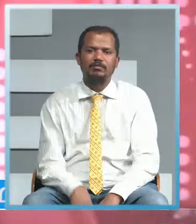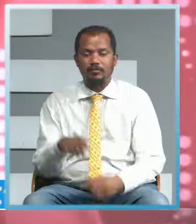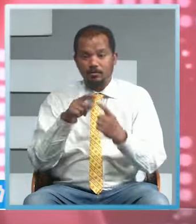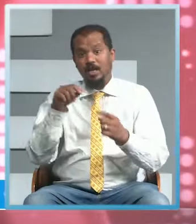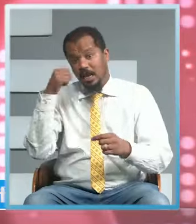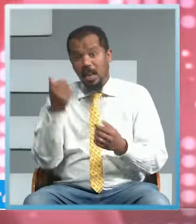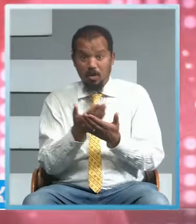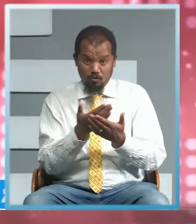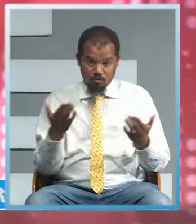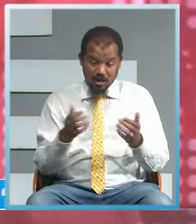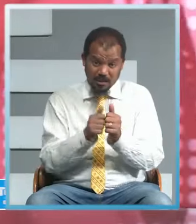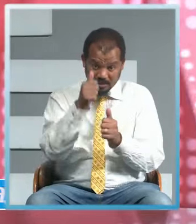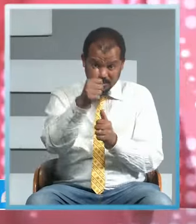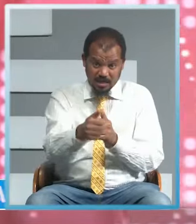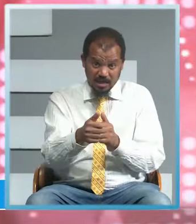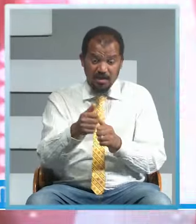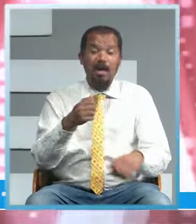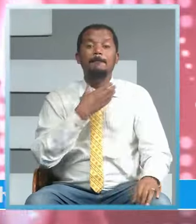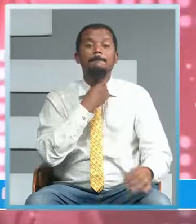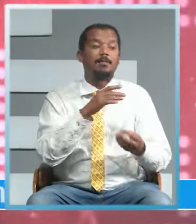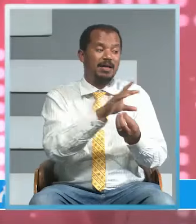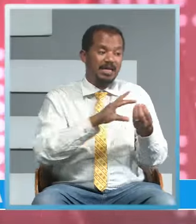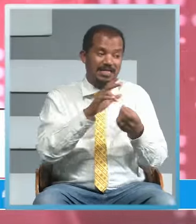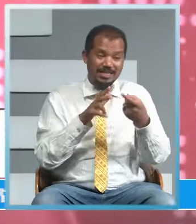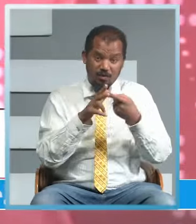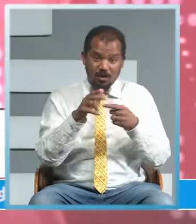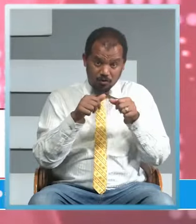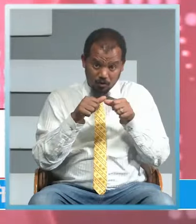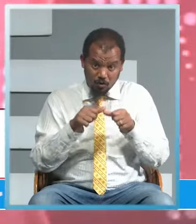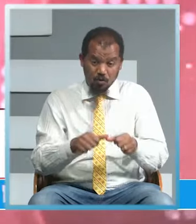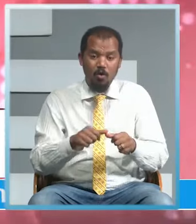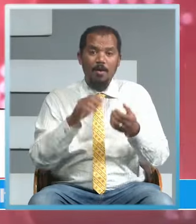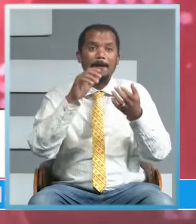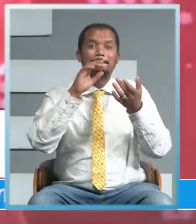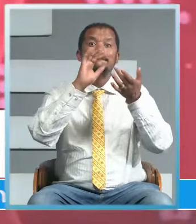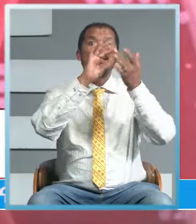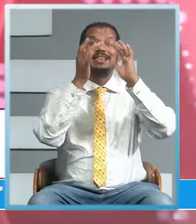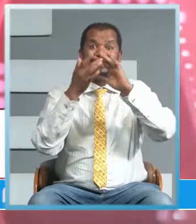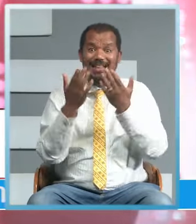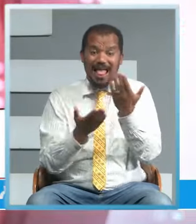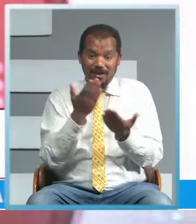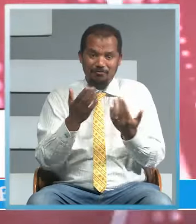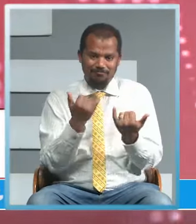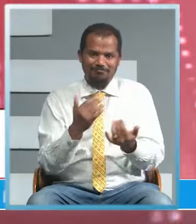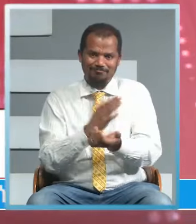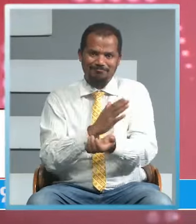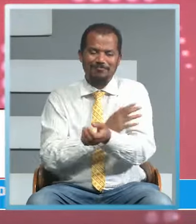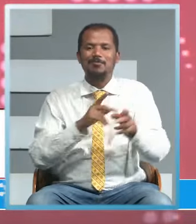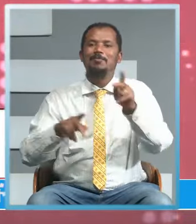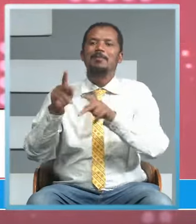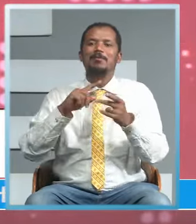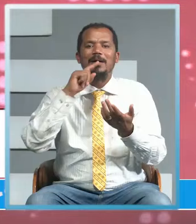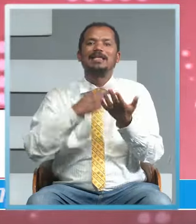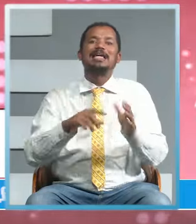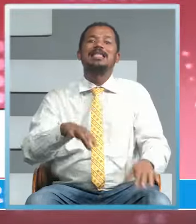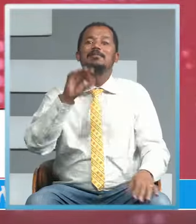ወደ ሌላኛው ጉዳያችን ስንሻገር በአማራ ክልል ተቋርጦ የቆየው የበይነ መረብ አገልግሎት መስተካከሉ ማህበረሰቡ